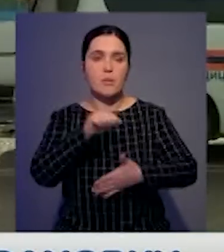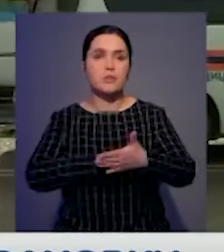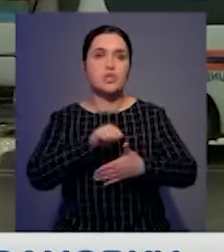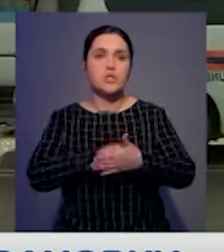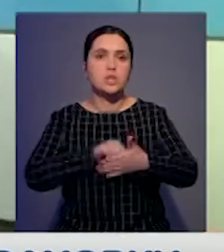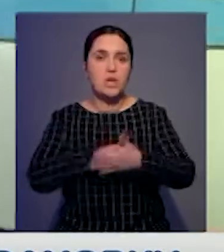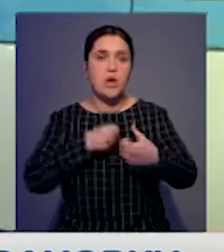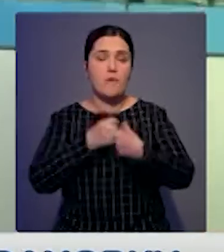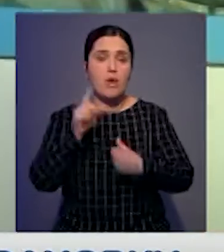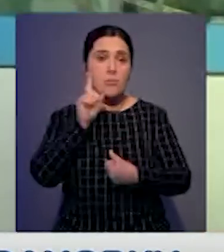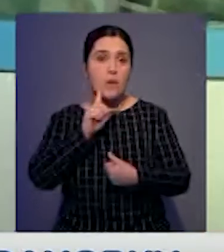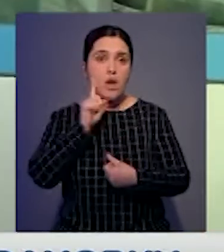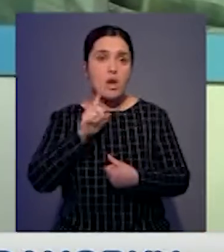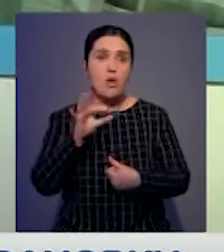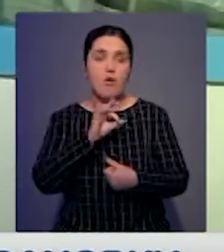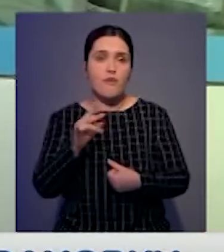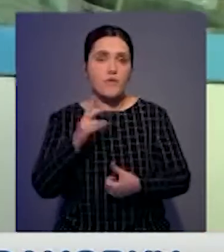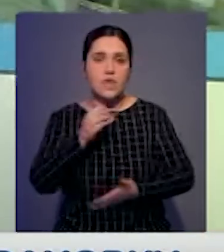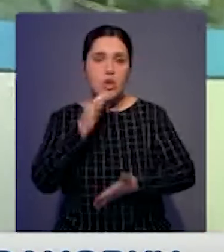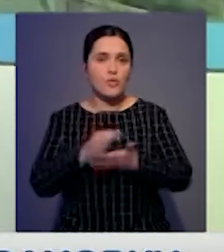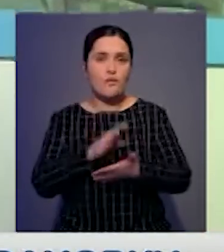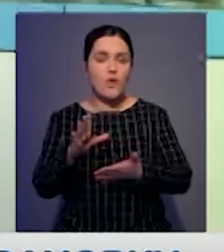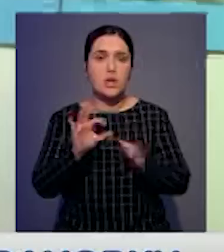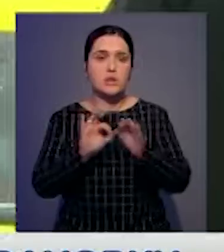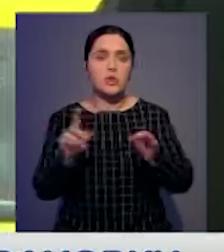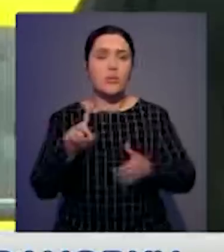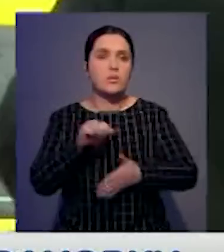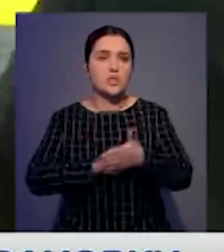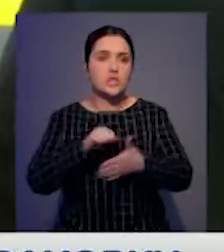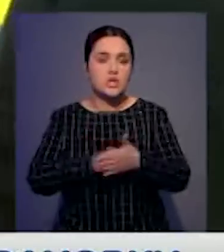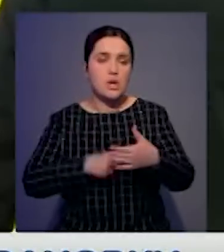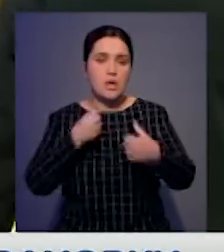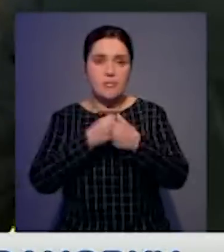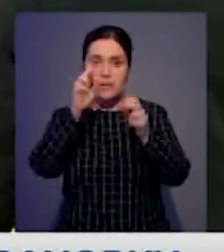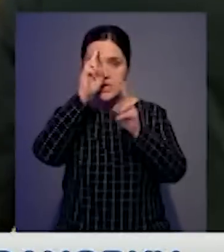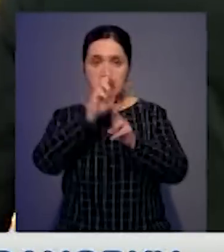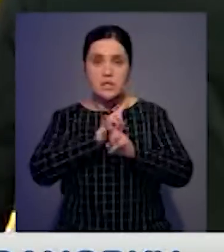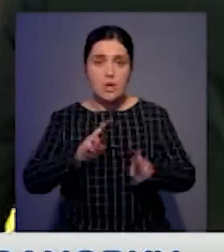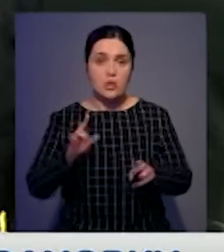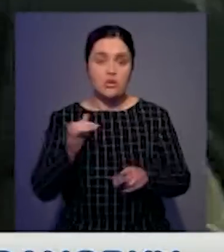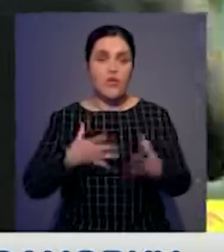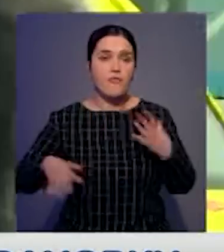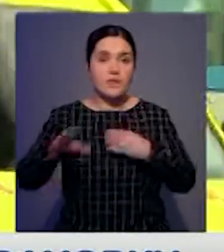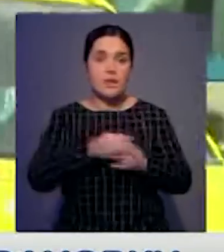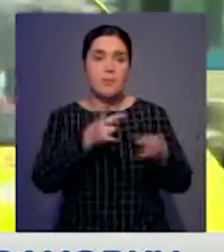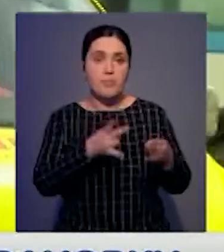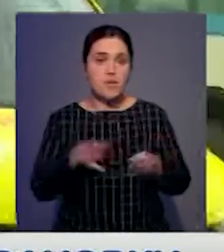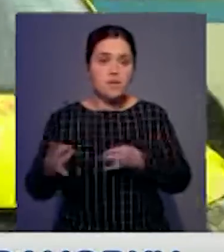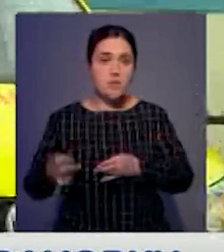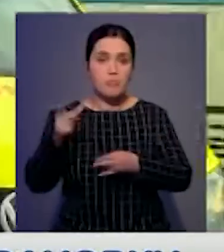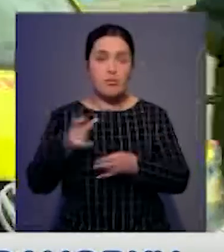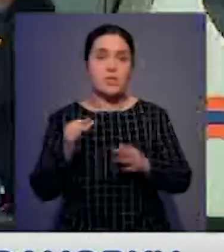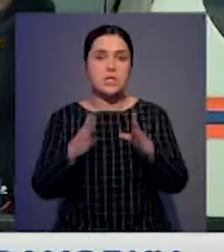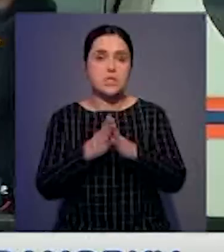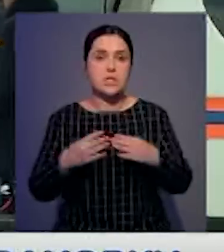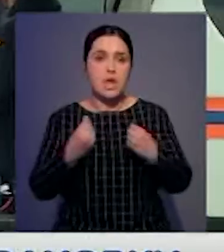аварии. Пока же официальные представители не берут на себя ответственность говорить, что же послужило причиной ДТП. Кроме того, стало известно, что